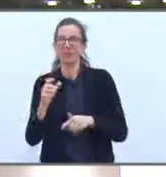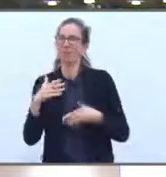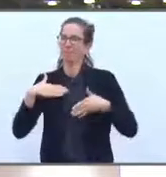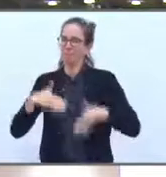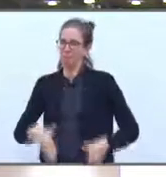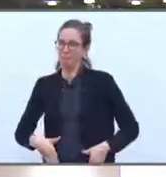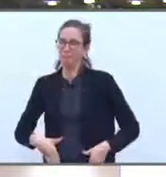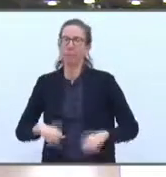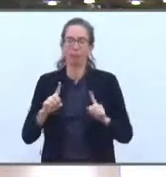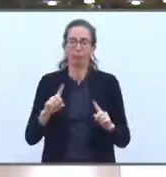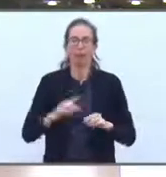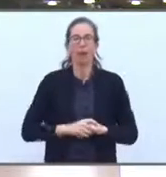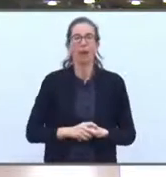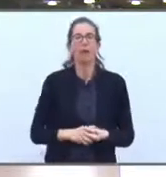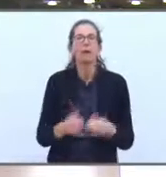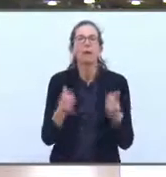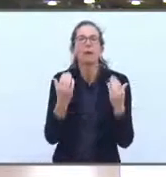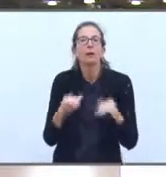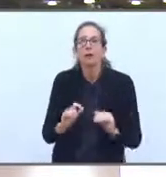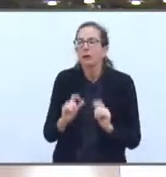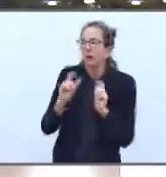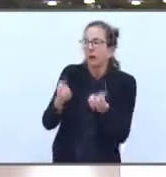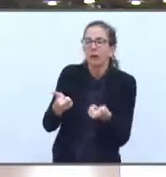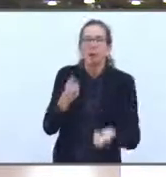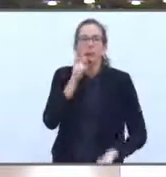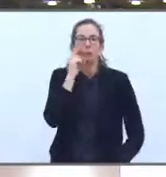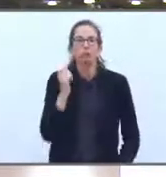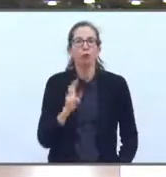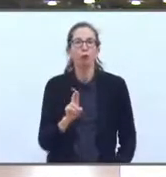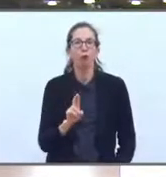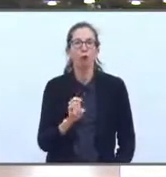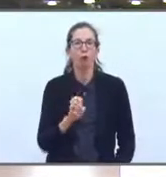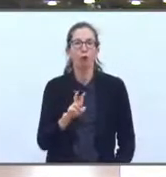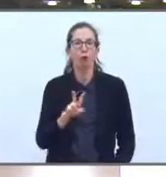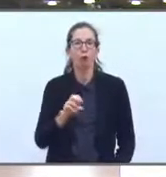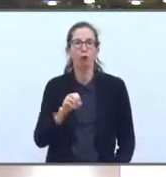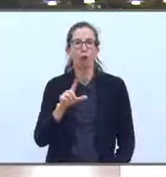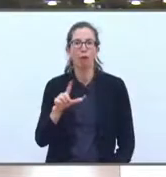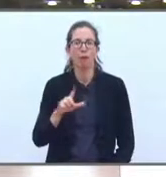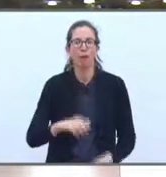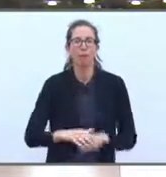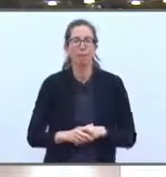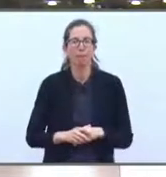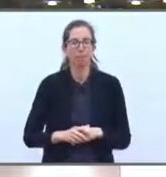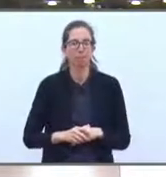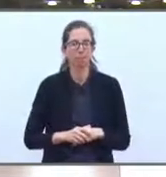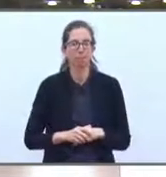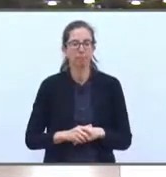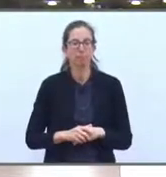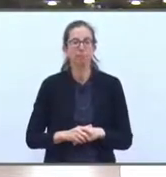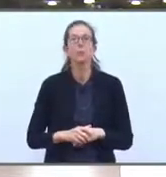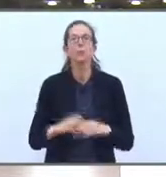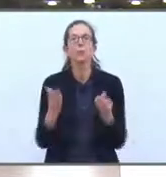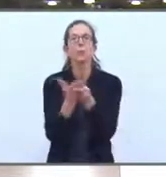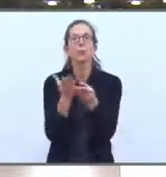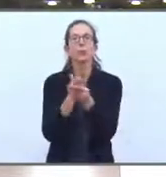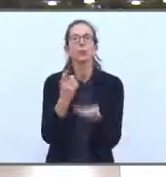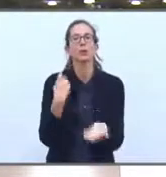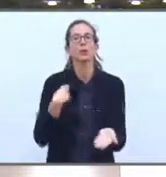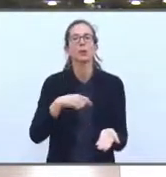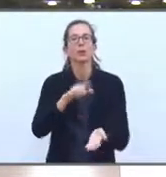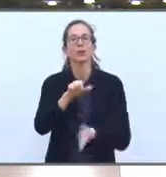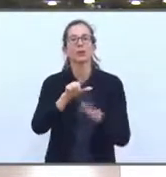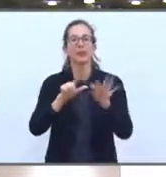Parole est à René sur Monsieur Revol sur les affaires concernant l'eau, affaire 27.